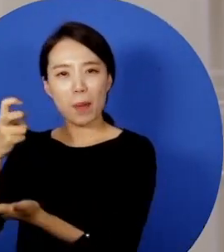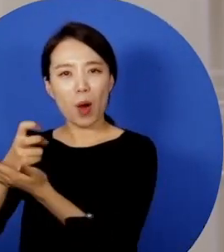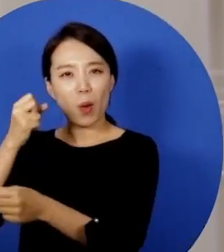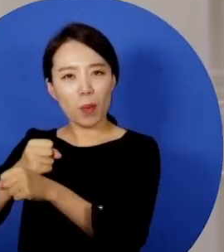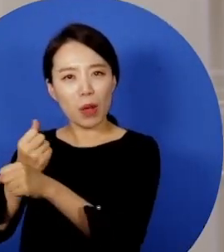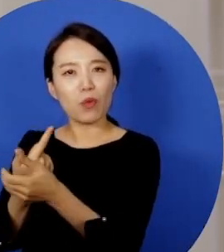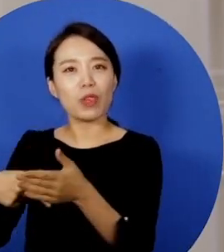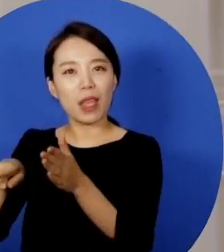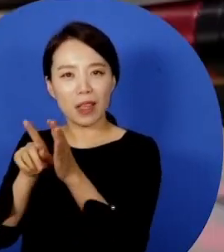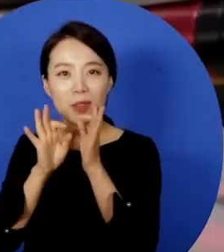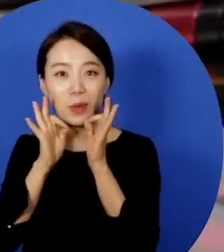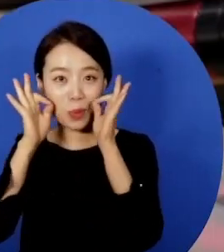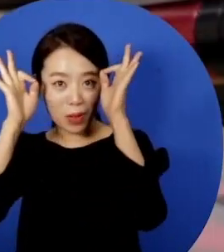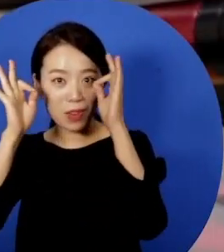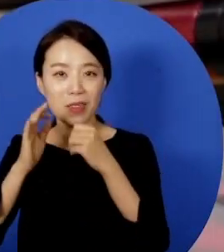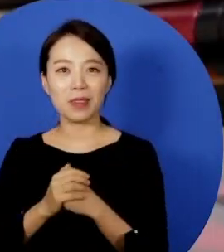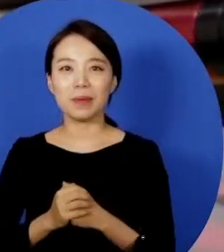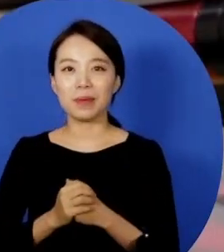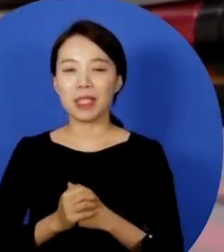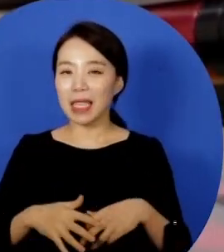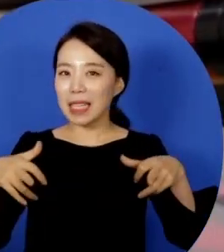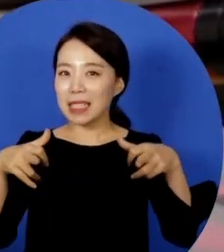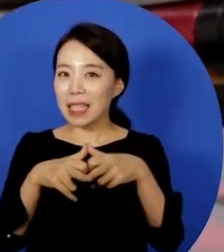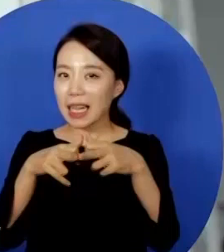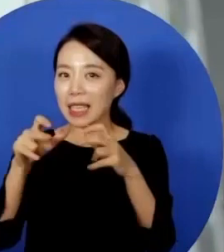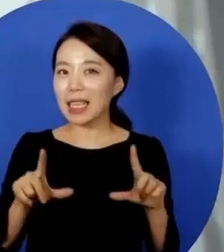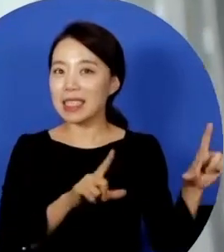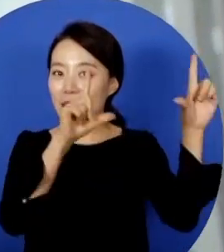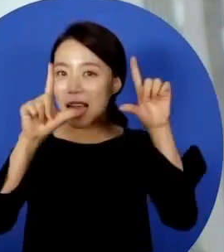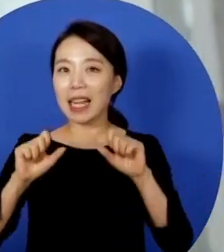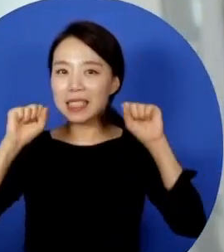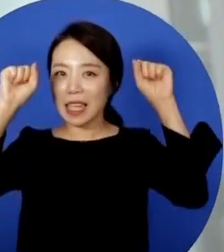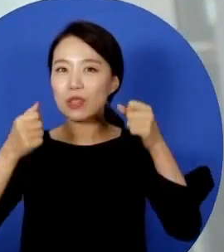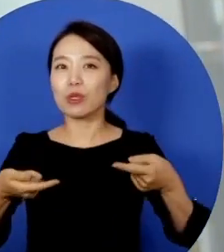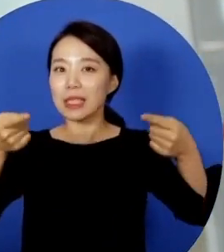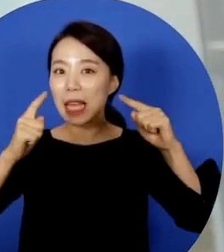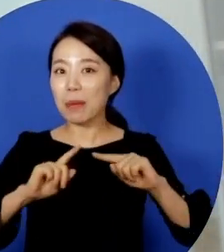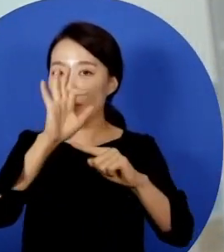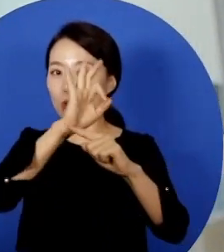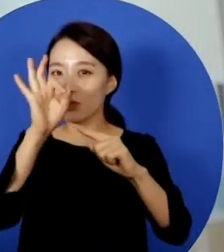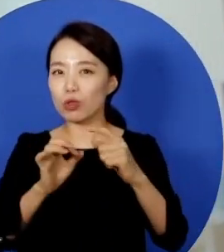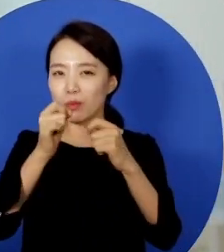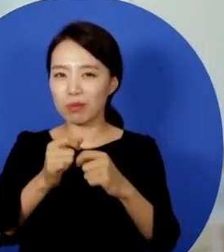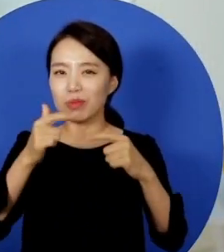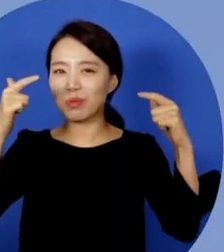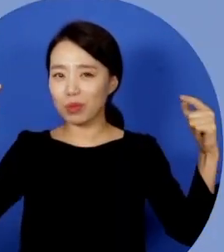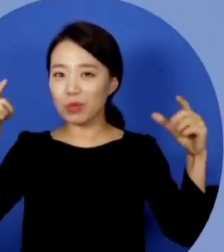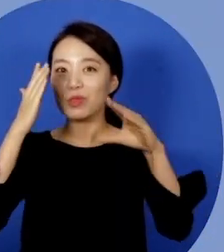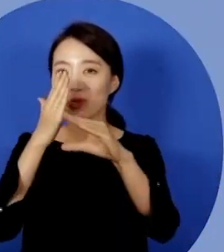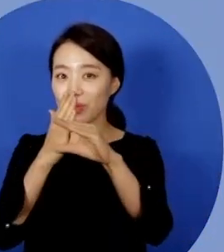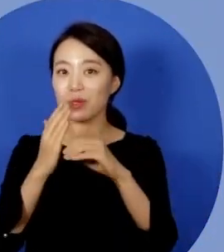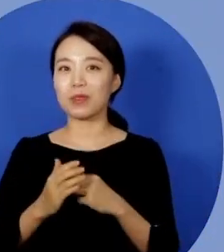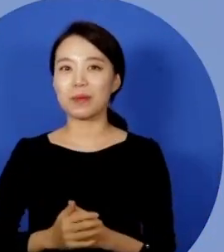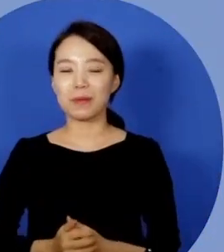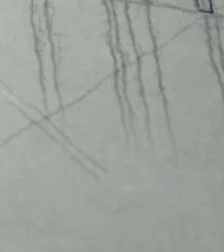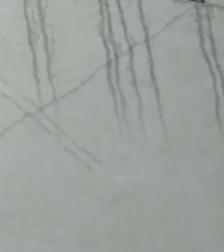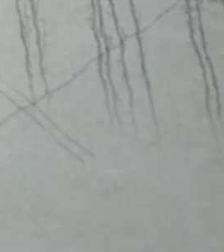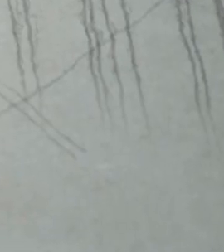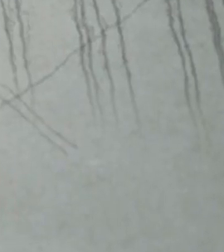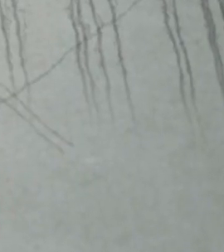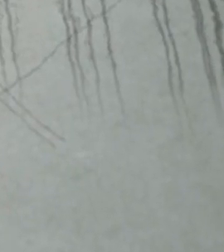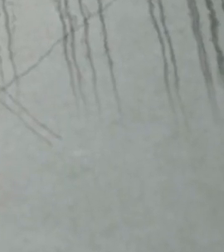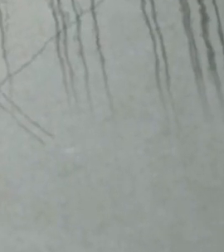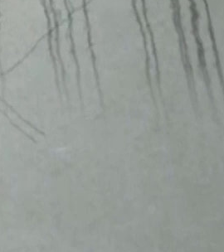모았습니다. 그리하여 장애인의 생활체육 참여율을 지속적으로 확대해 나가고 있습니다.